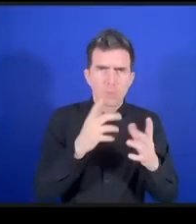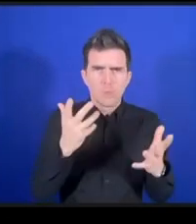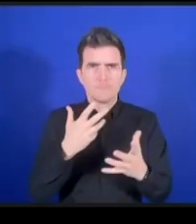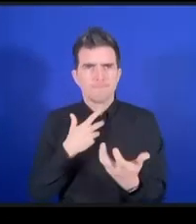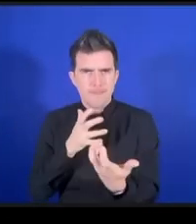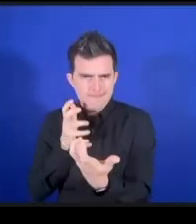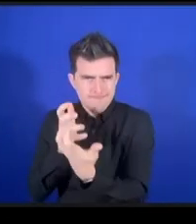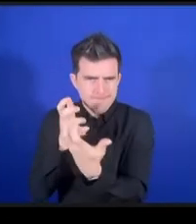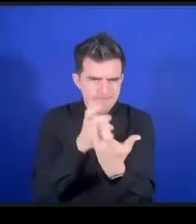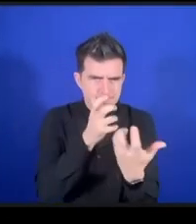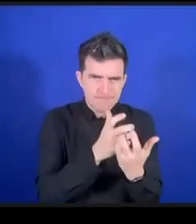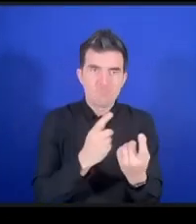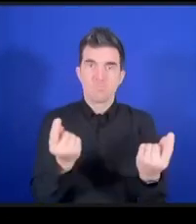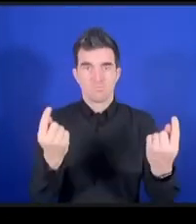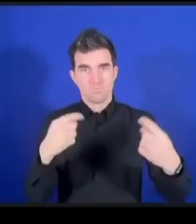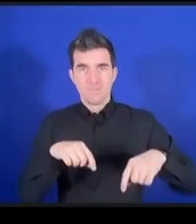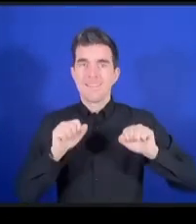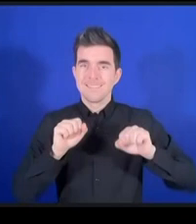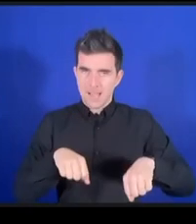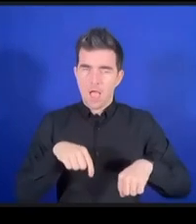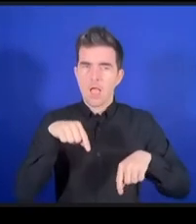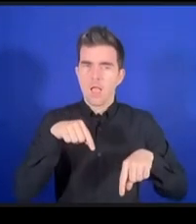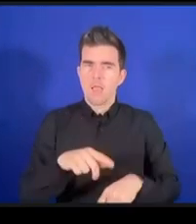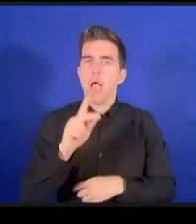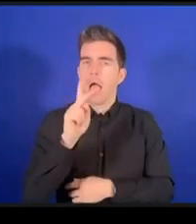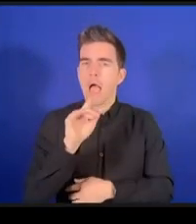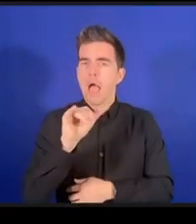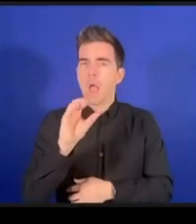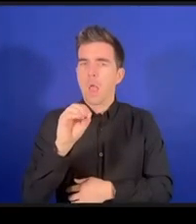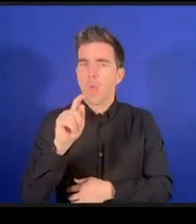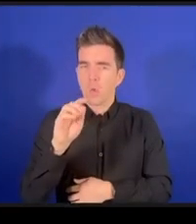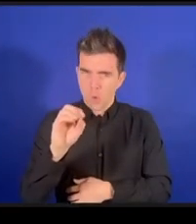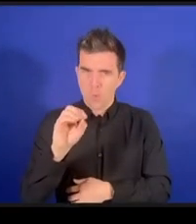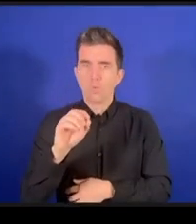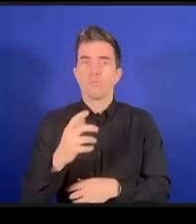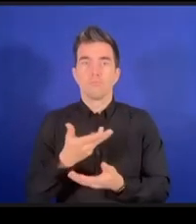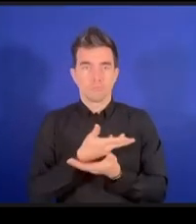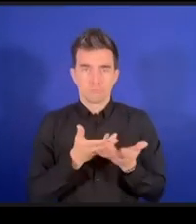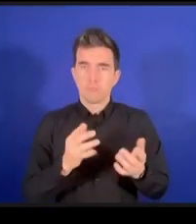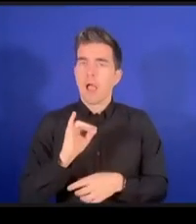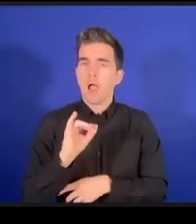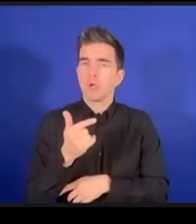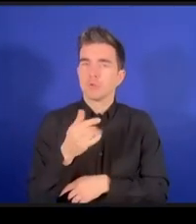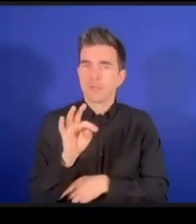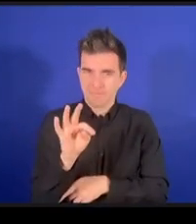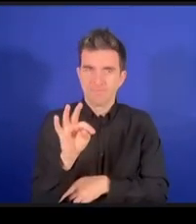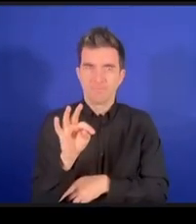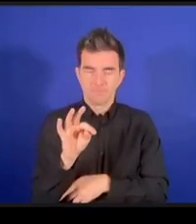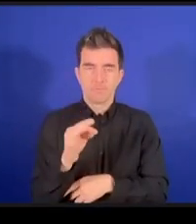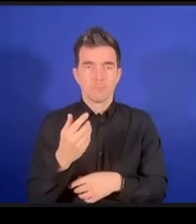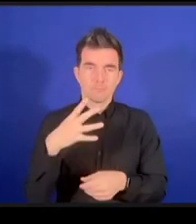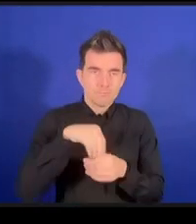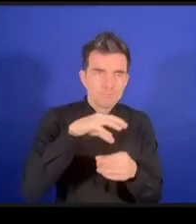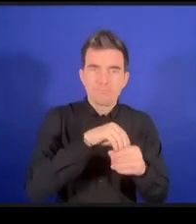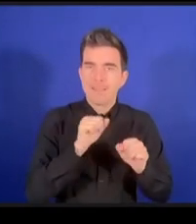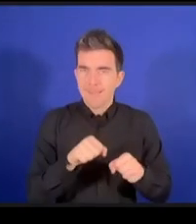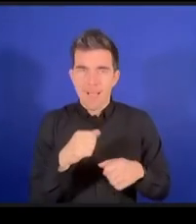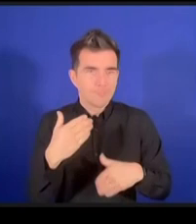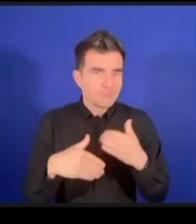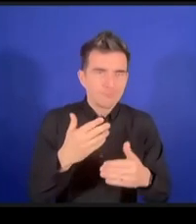среде для инвалидов И эти люди смогли приехать в Киото для того чтобы принять личное